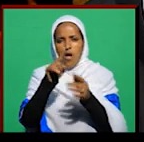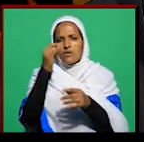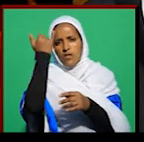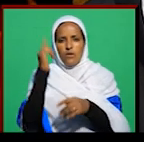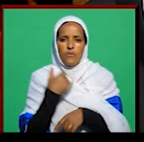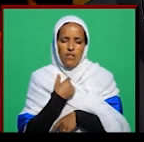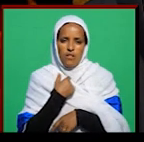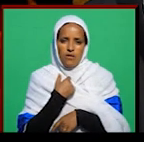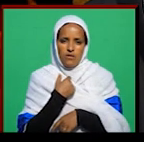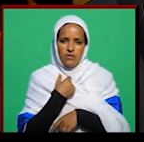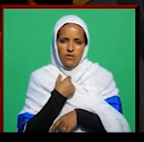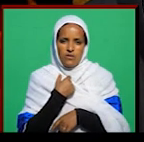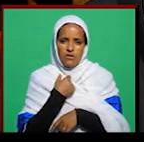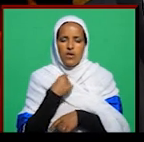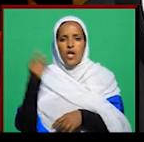አንድ ሀሳብም አለ።